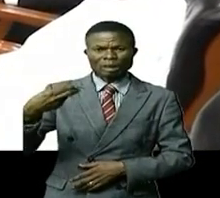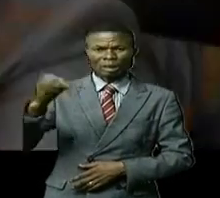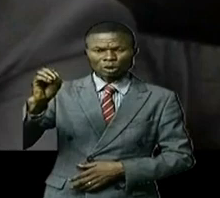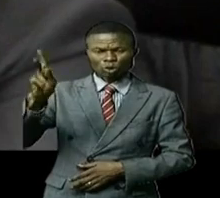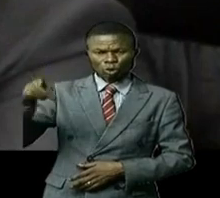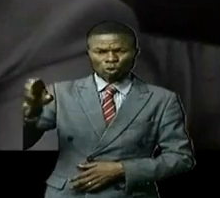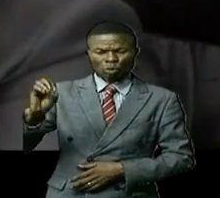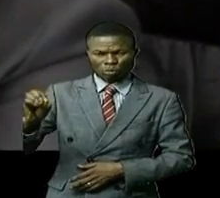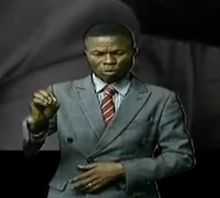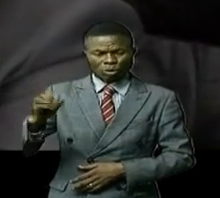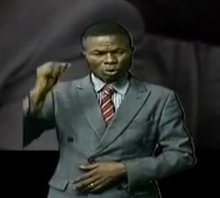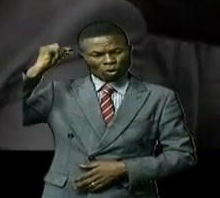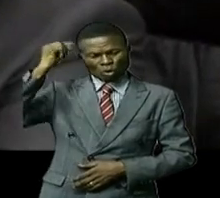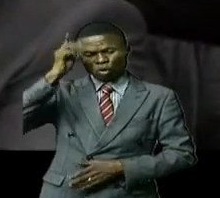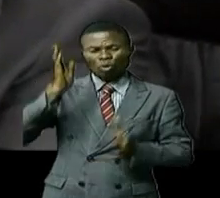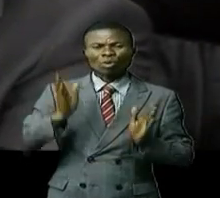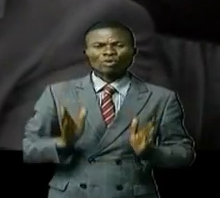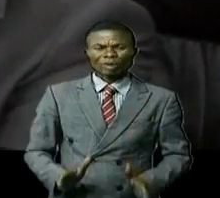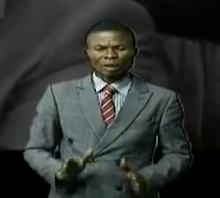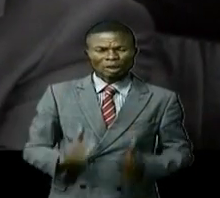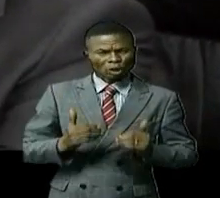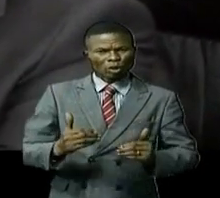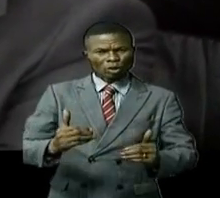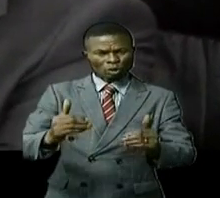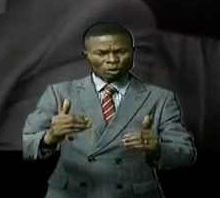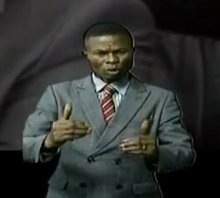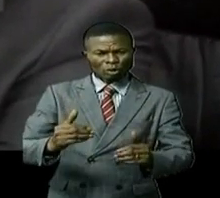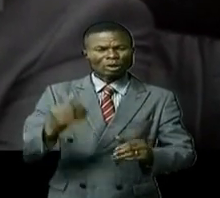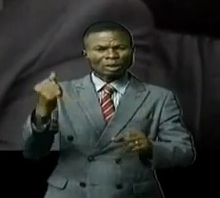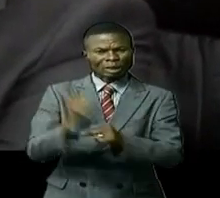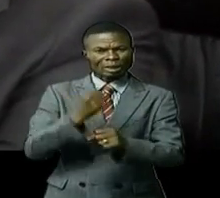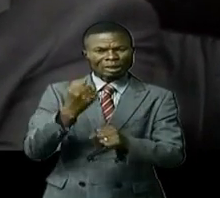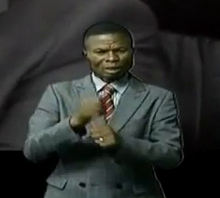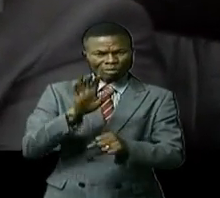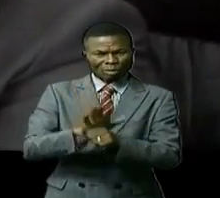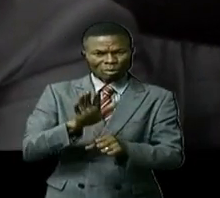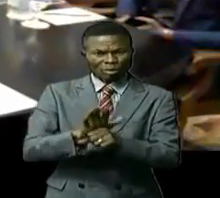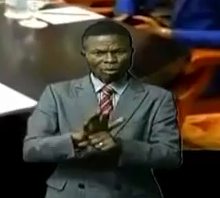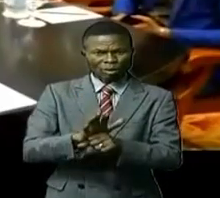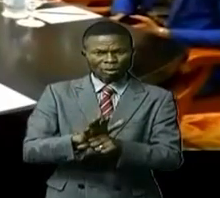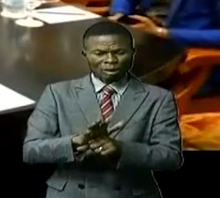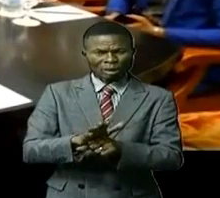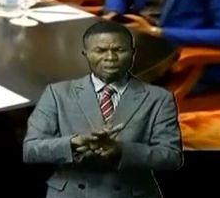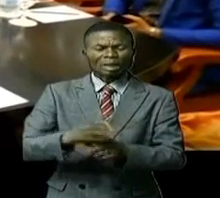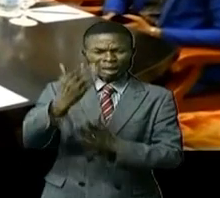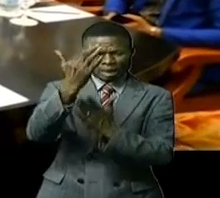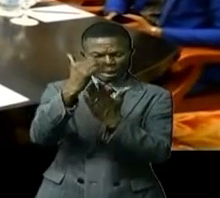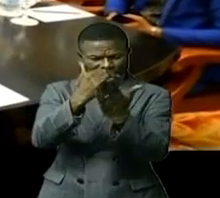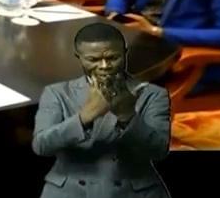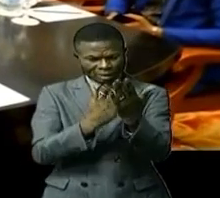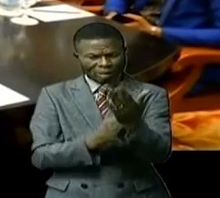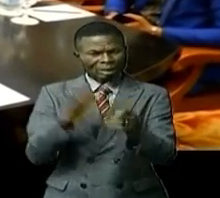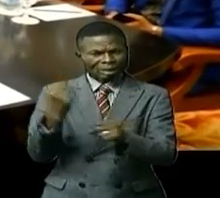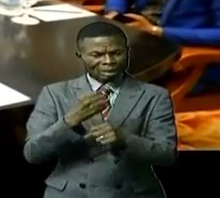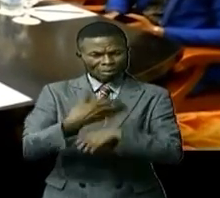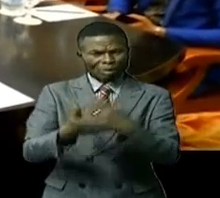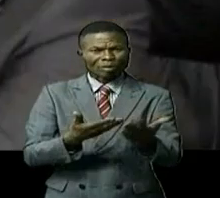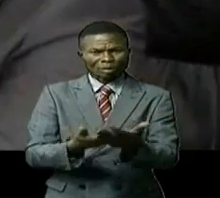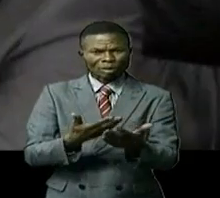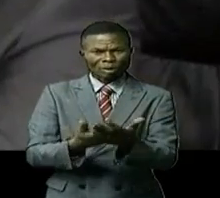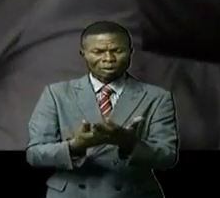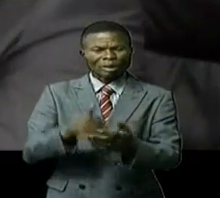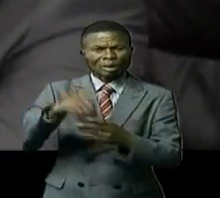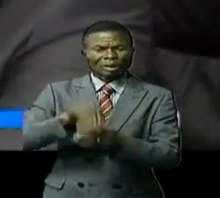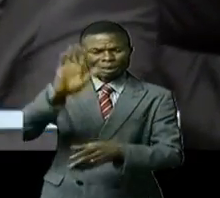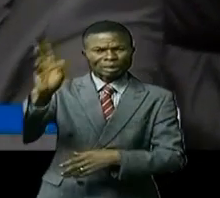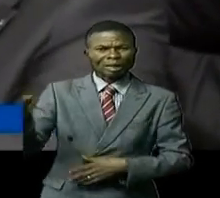Habibou Sakapelabine Mungamba, continue à marquer du point mieux, allonger la liste de ses réalisations à la tête de la province